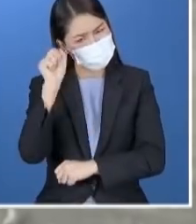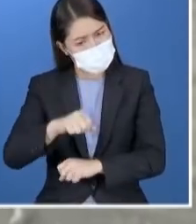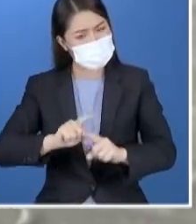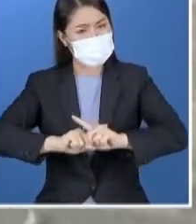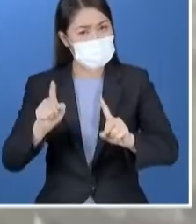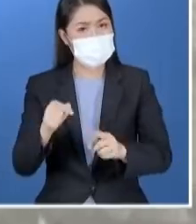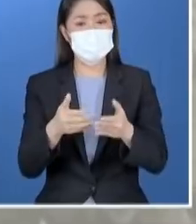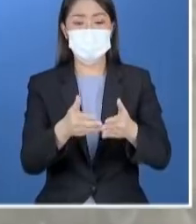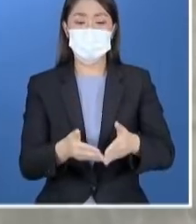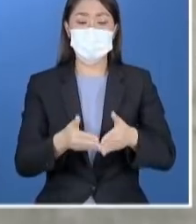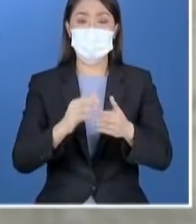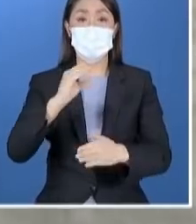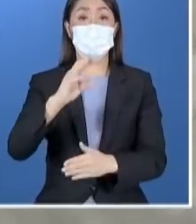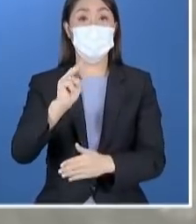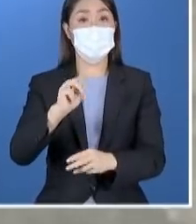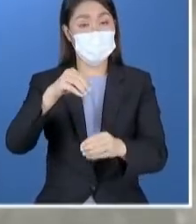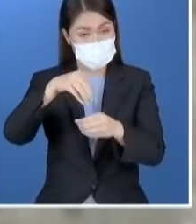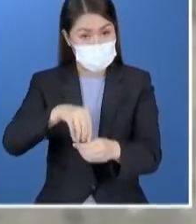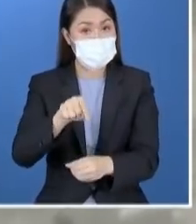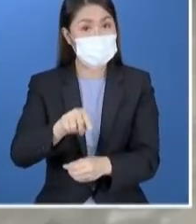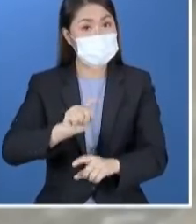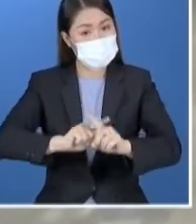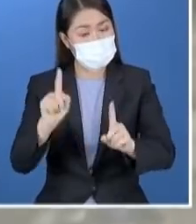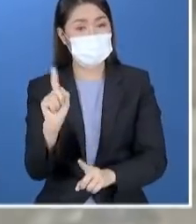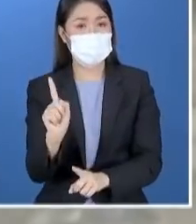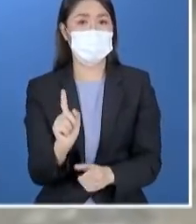ำเดียวกันกับที่เขาไปล่องเรือกันไหม